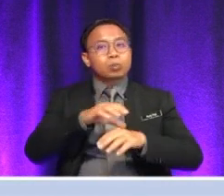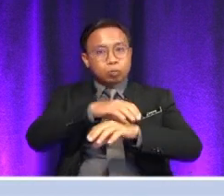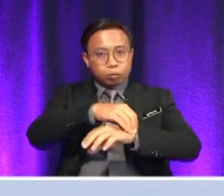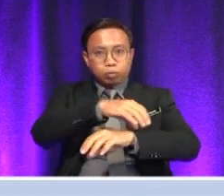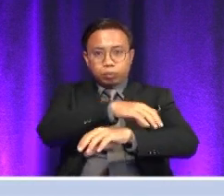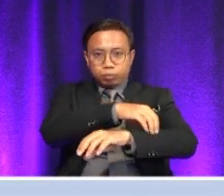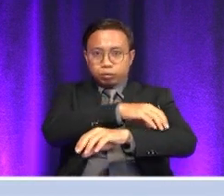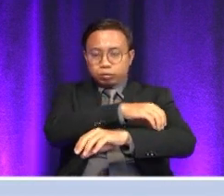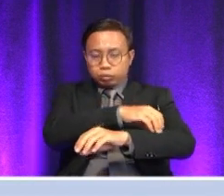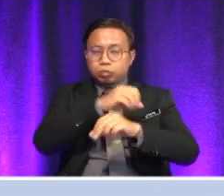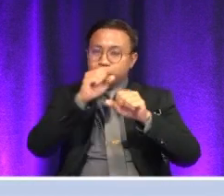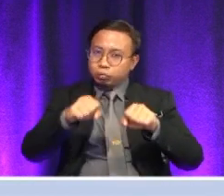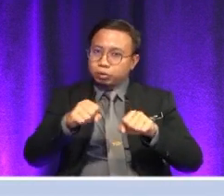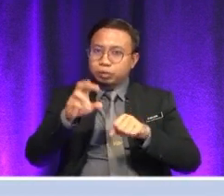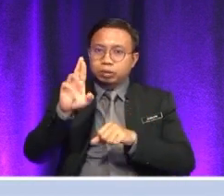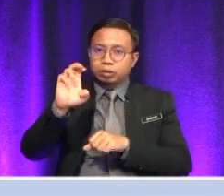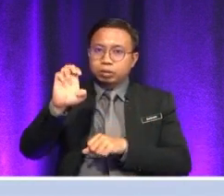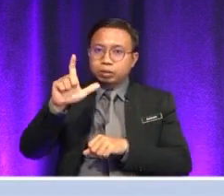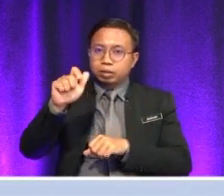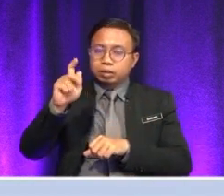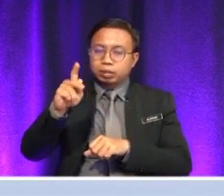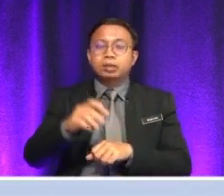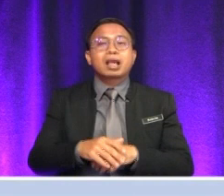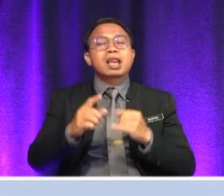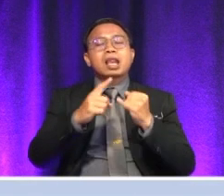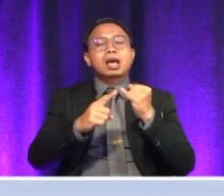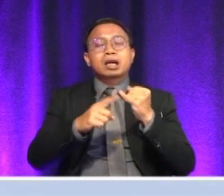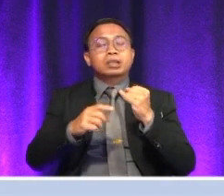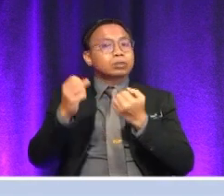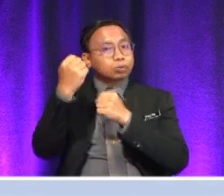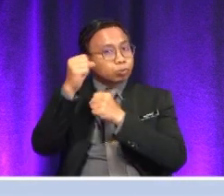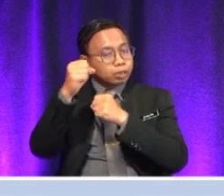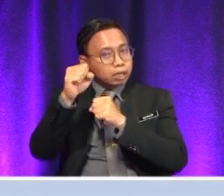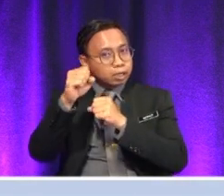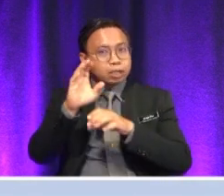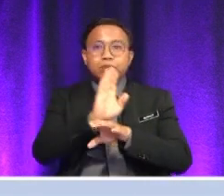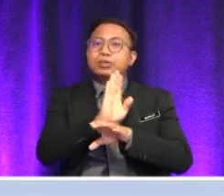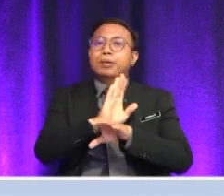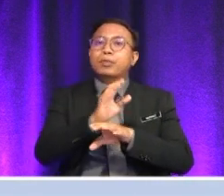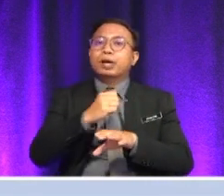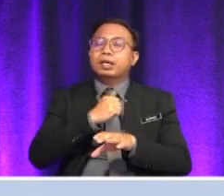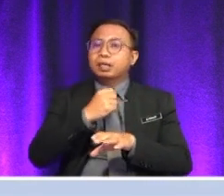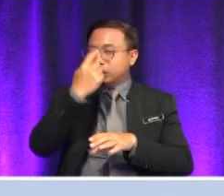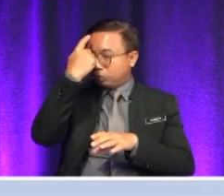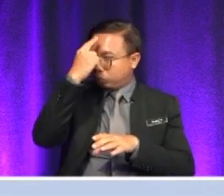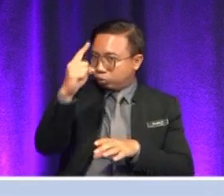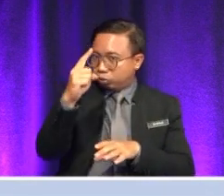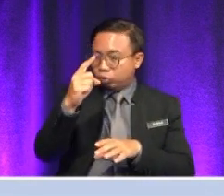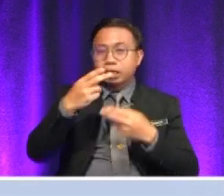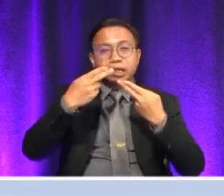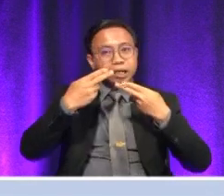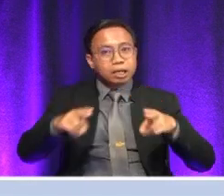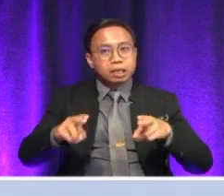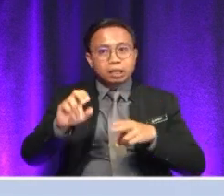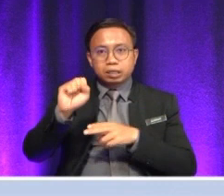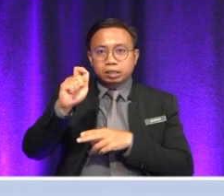sebenarnya boleh relaksasi. Betul. Okey. Selanjutnya beriadah. Macam tadi ya, kita kena sibukkan diri okey untuk menghilangkan stres.